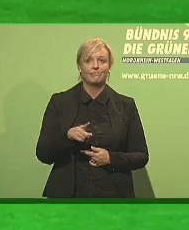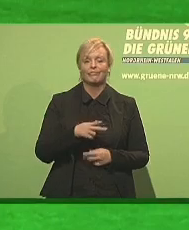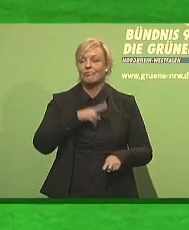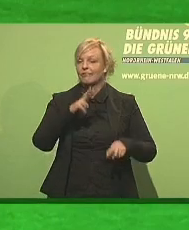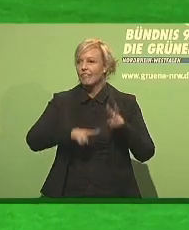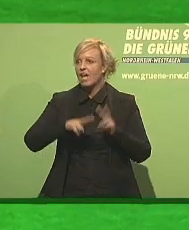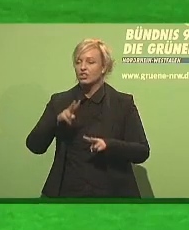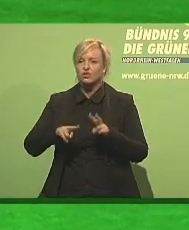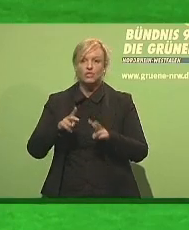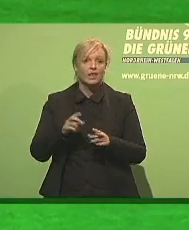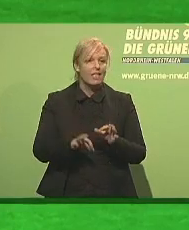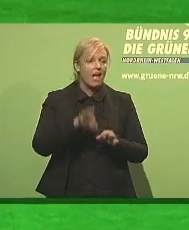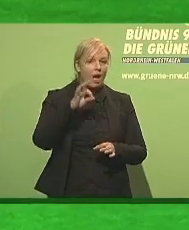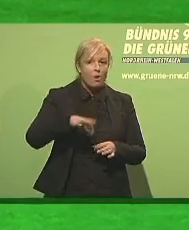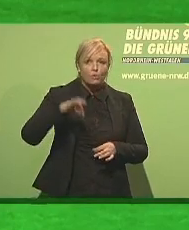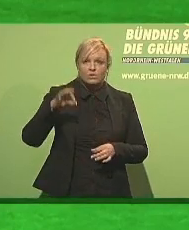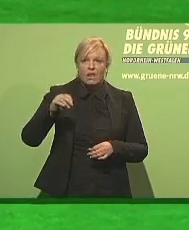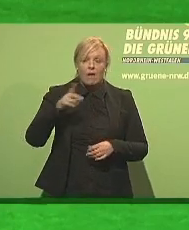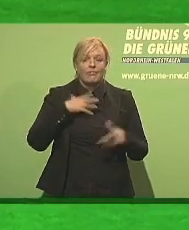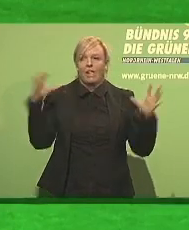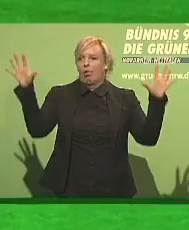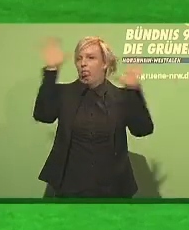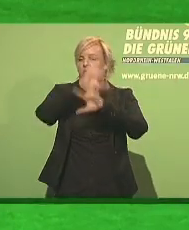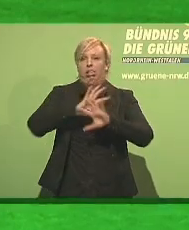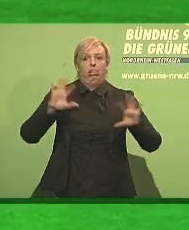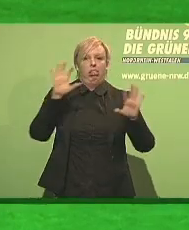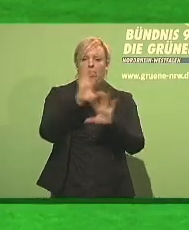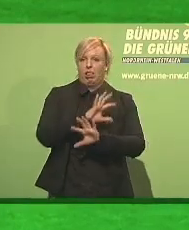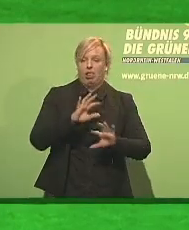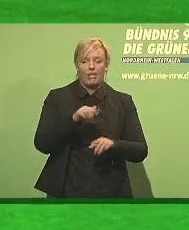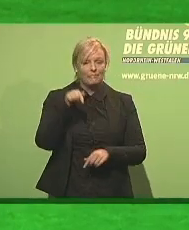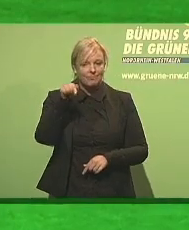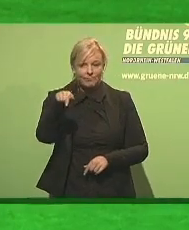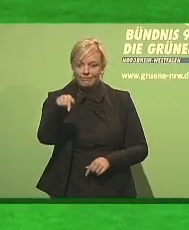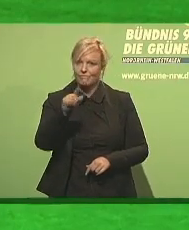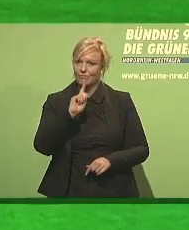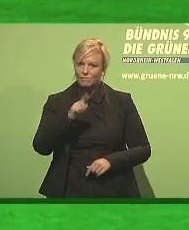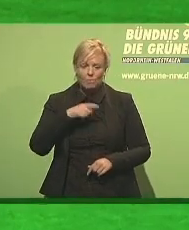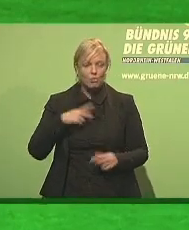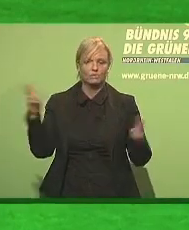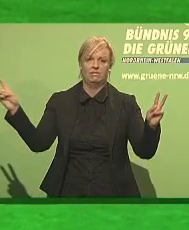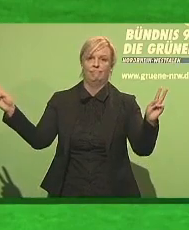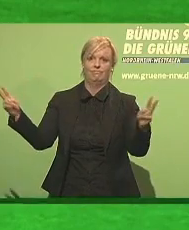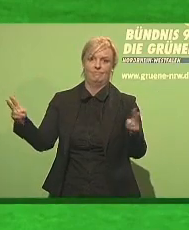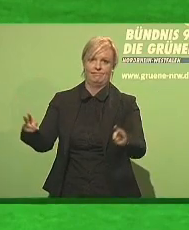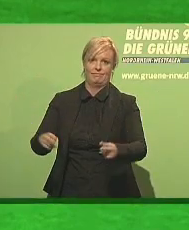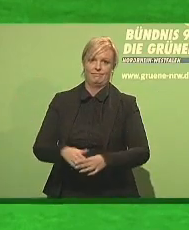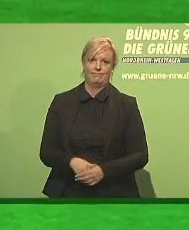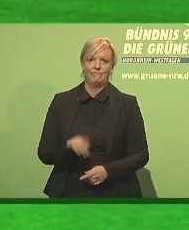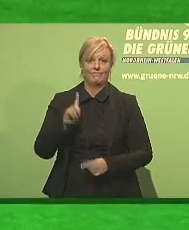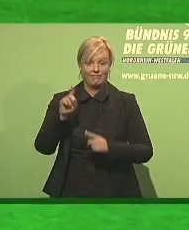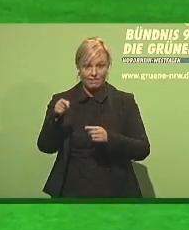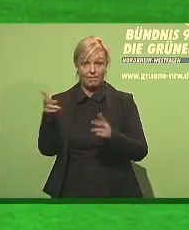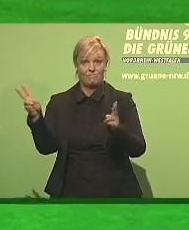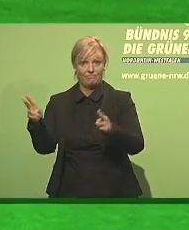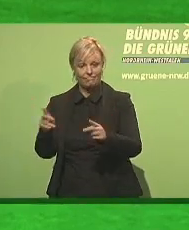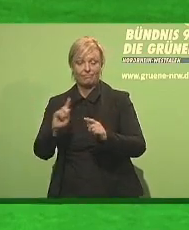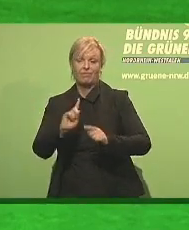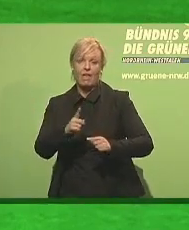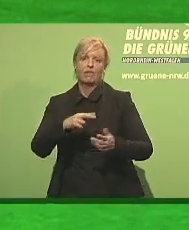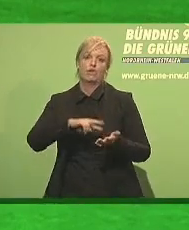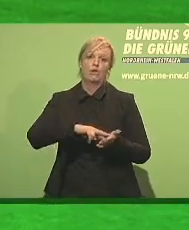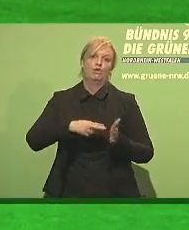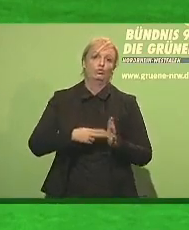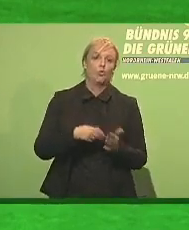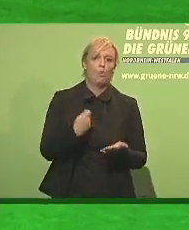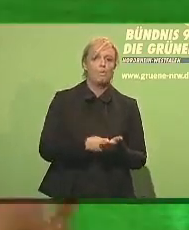einen absolut komplexen Dschungel an Ausnahmetatbeständen. Hier müssen wir ran, das müssen wir reduzieren, weil dann sinken auch die Strompreise für die privaten